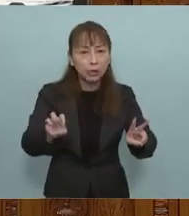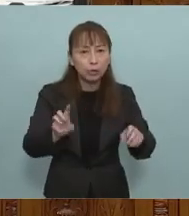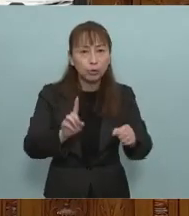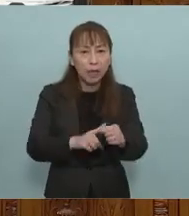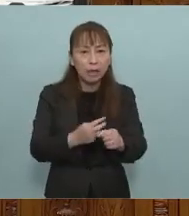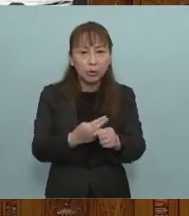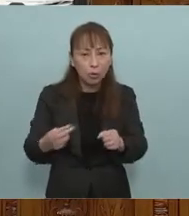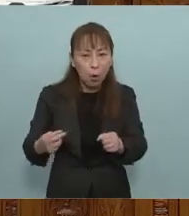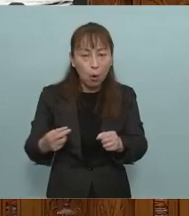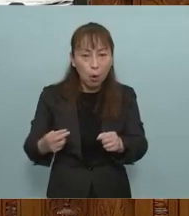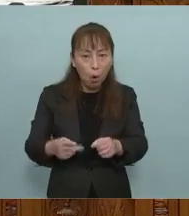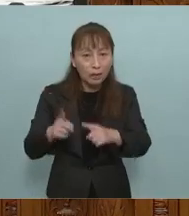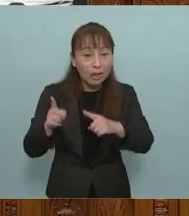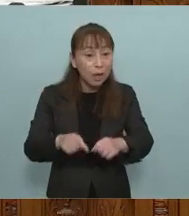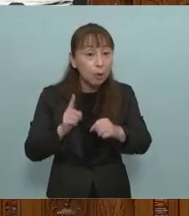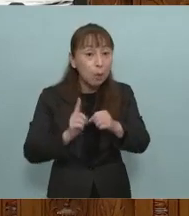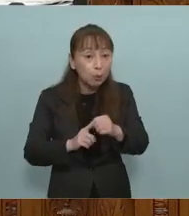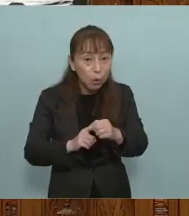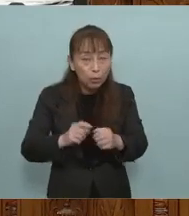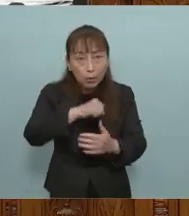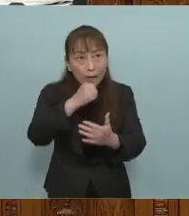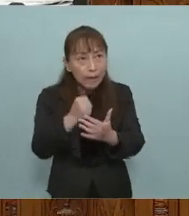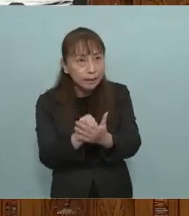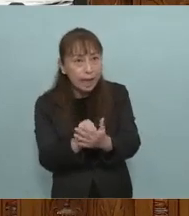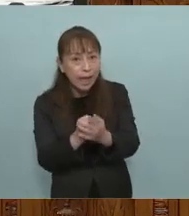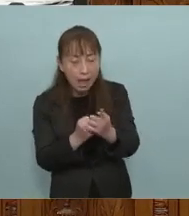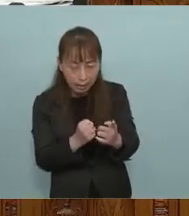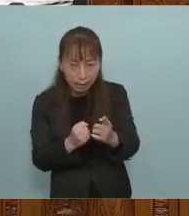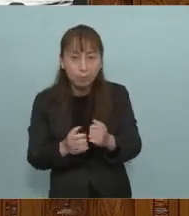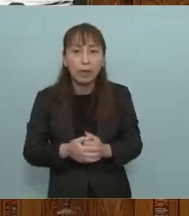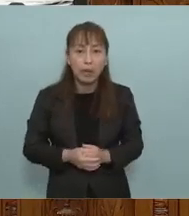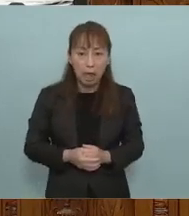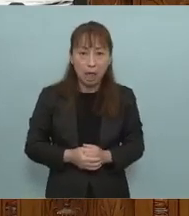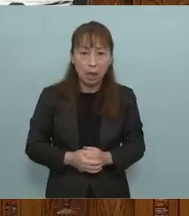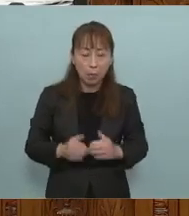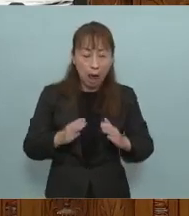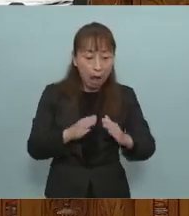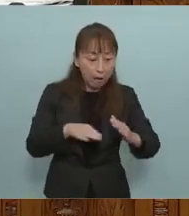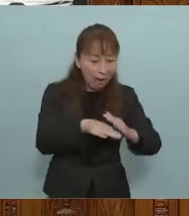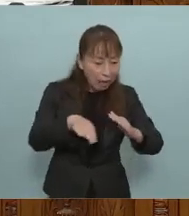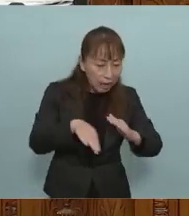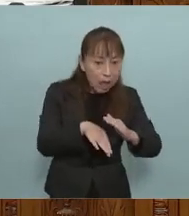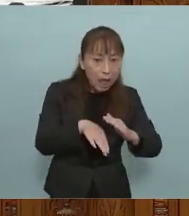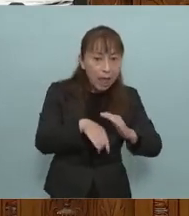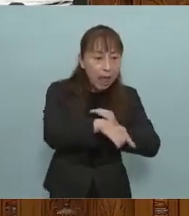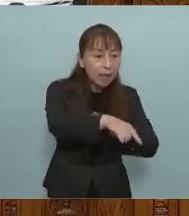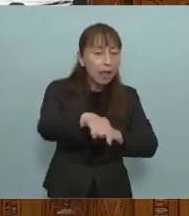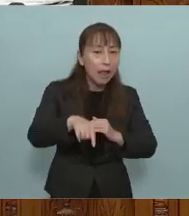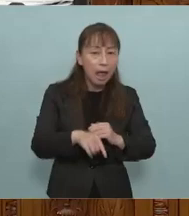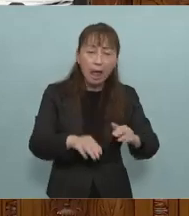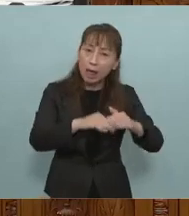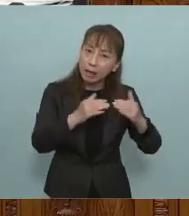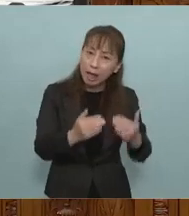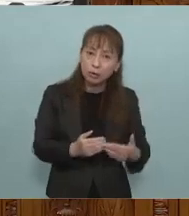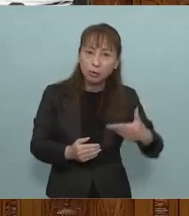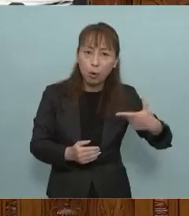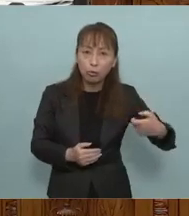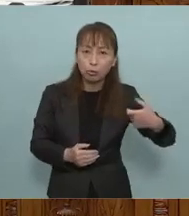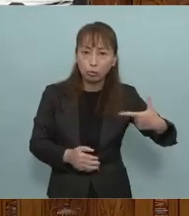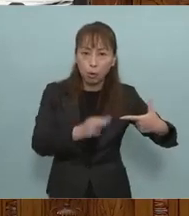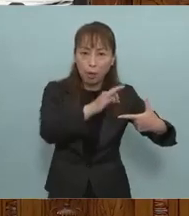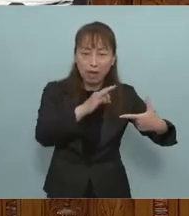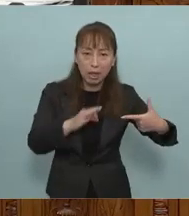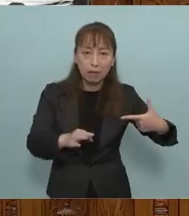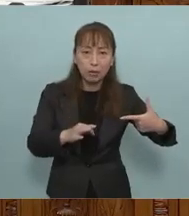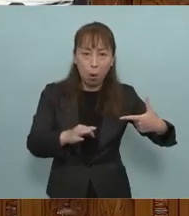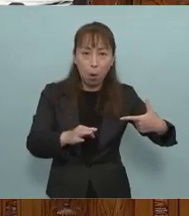2030年度削減目標の達成に向けては家庭部門において約 66%